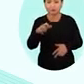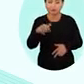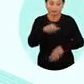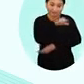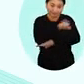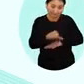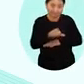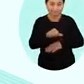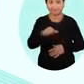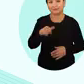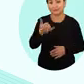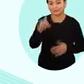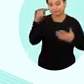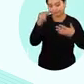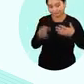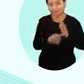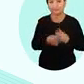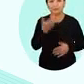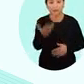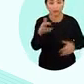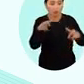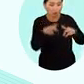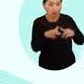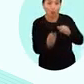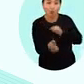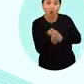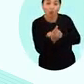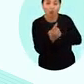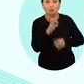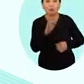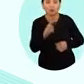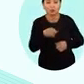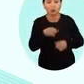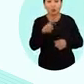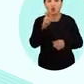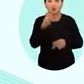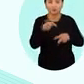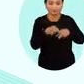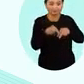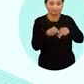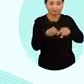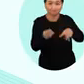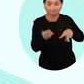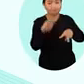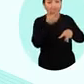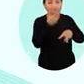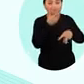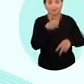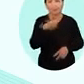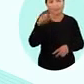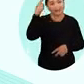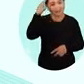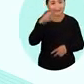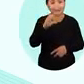тохиолдолд хагалгаа хийлгэх шаардлагатай. Та хөгжлийн бэрхшээлийн онцлогоос болоод хоёр хөлөө дэлгэж чаддаггүй